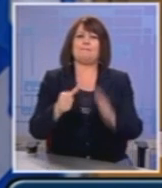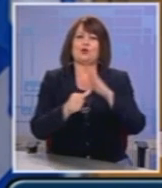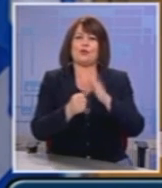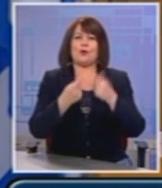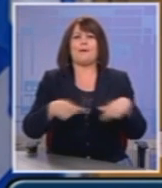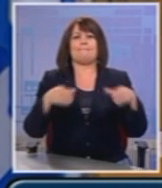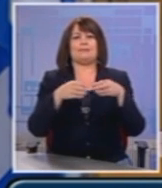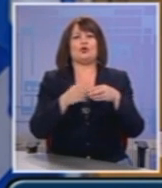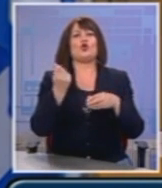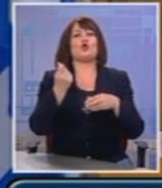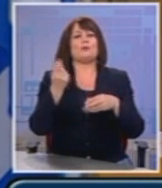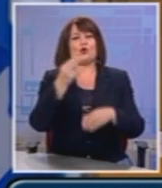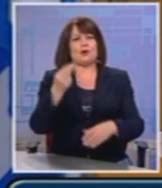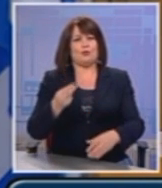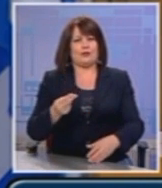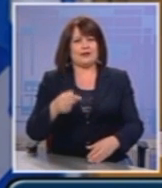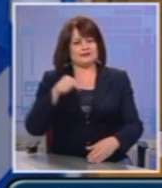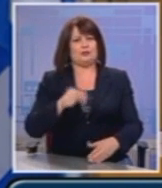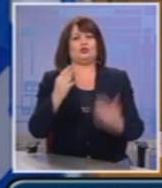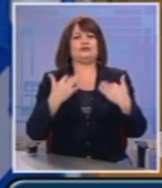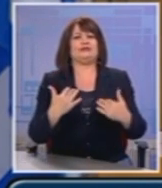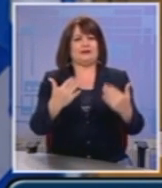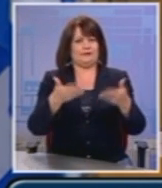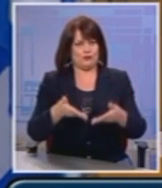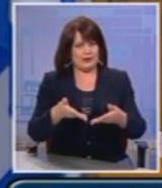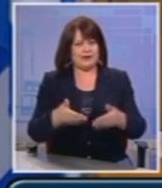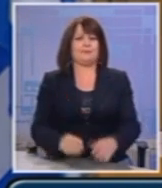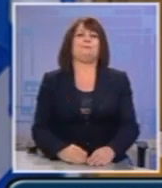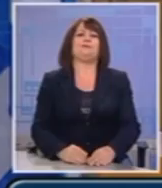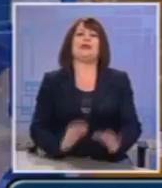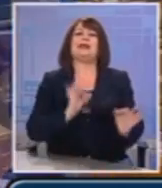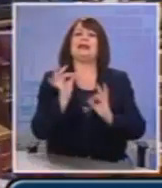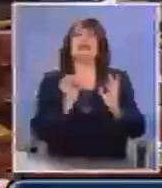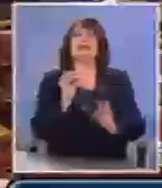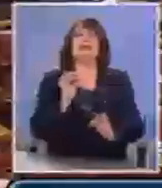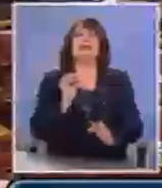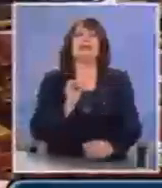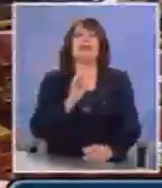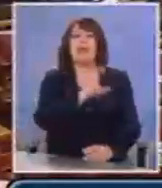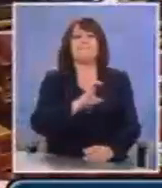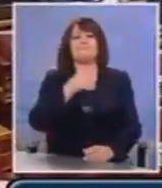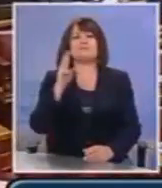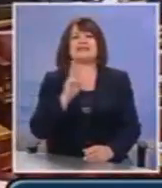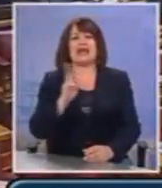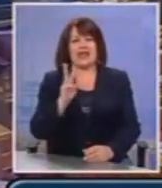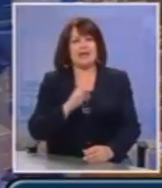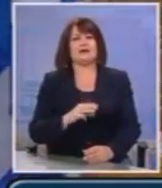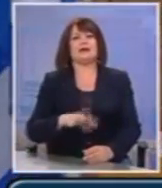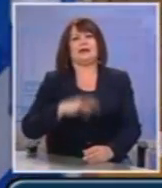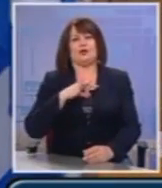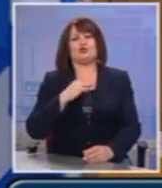της επιτροπής οικονομικών υποθέσεων της βουλής την κυρία έλενα ψαρές κύριο